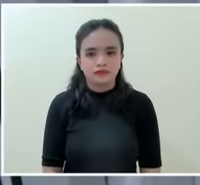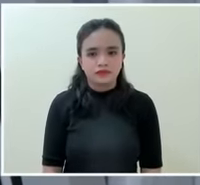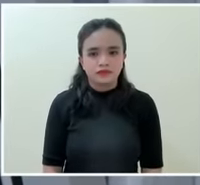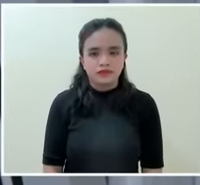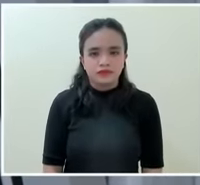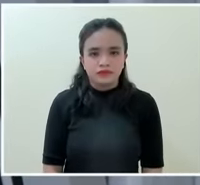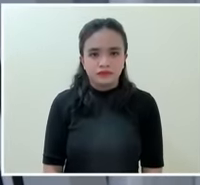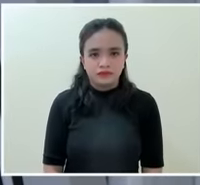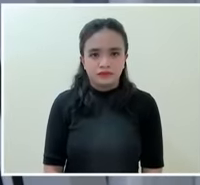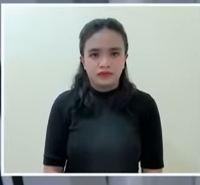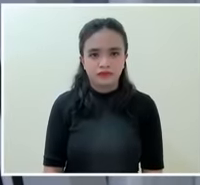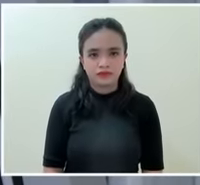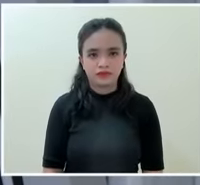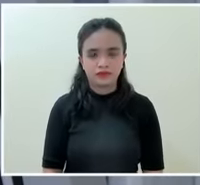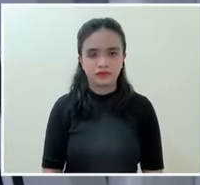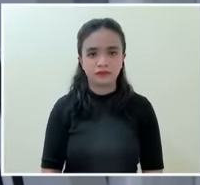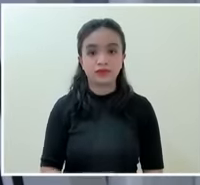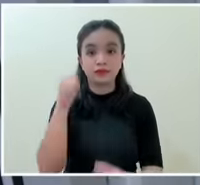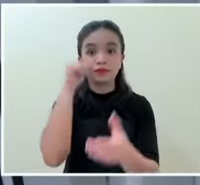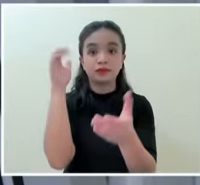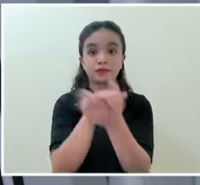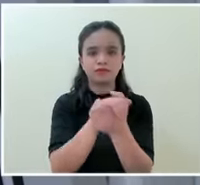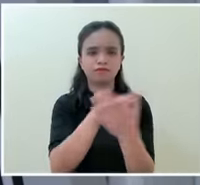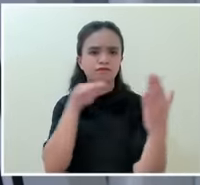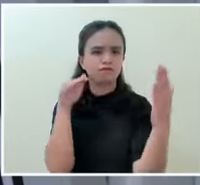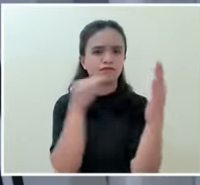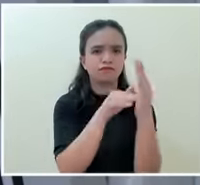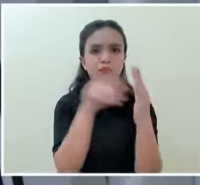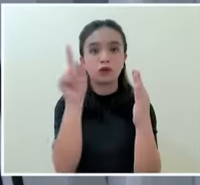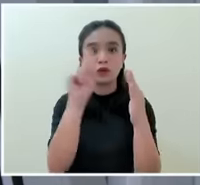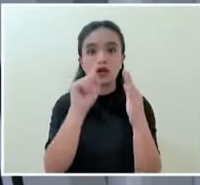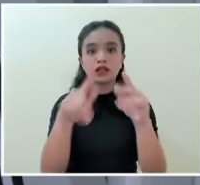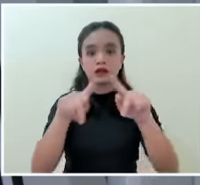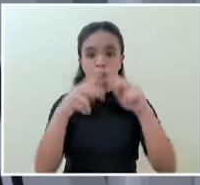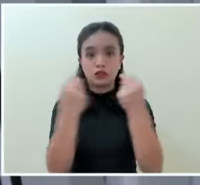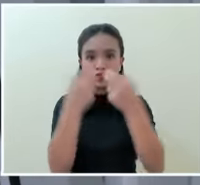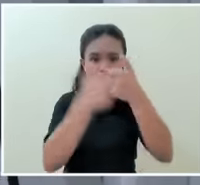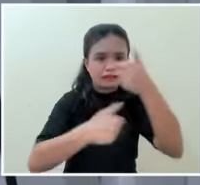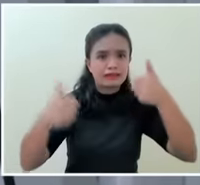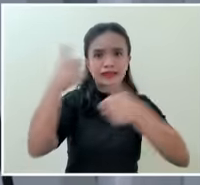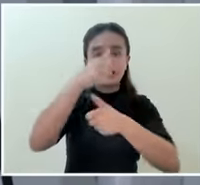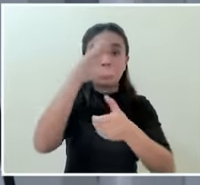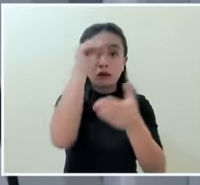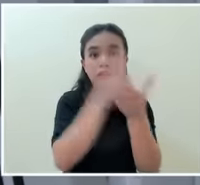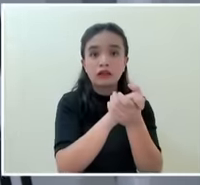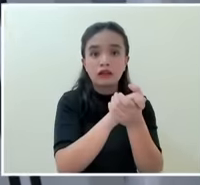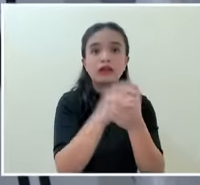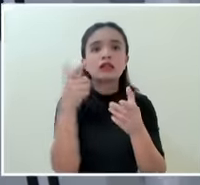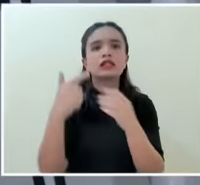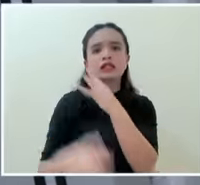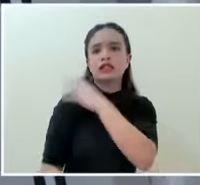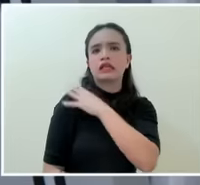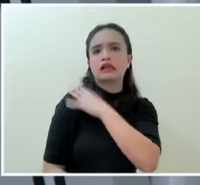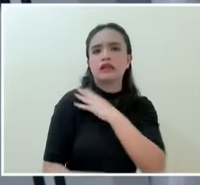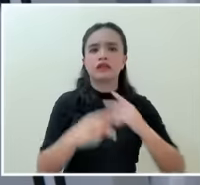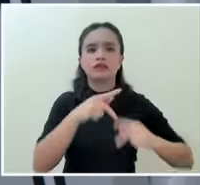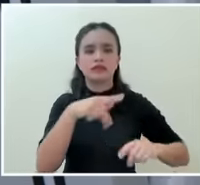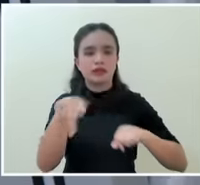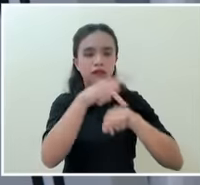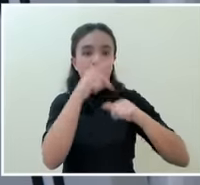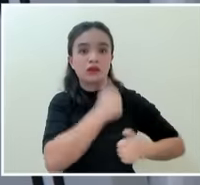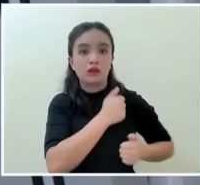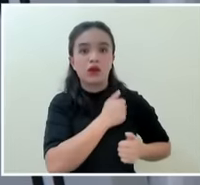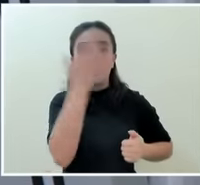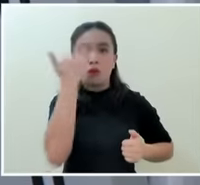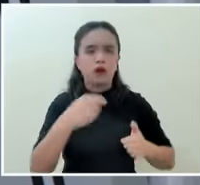Tinututulan po ng isang may bahay ang promotion ng asawa niyang general ng Philippine Army. Ito'y dahil bihira umunong